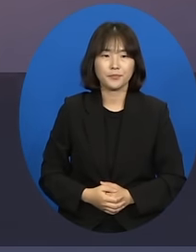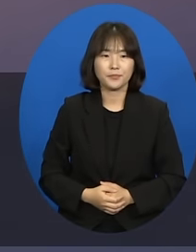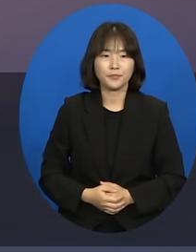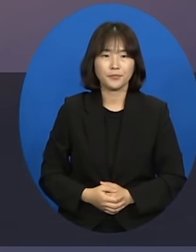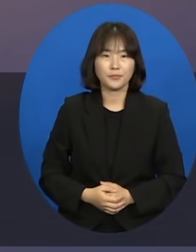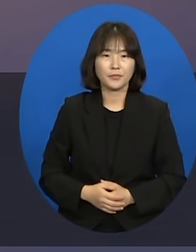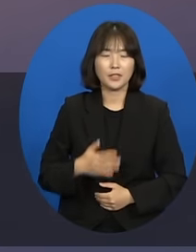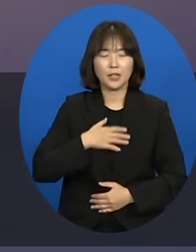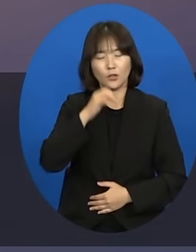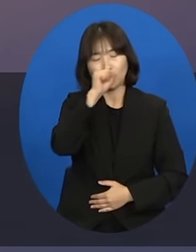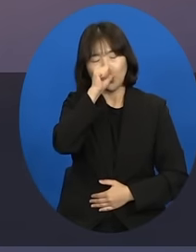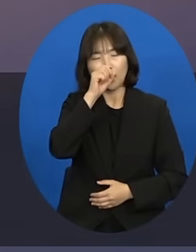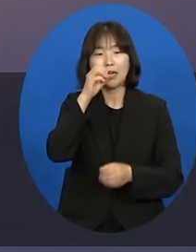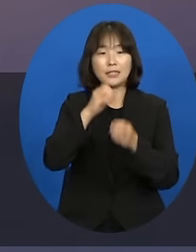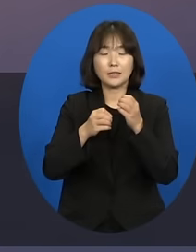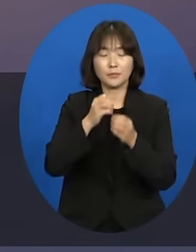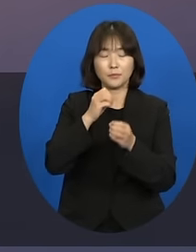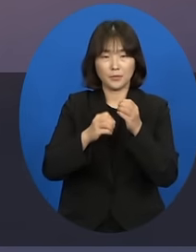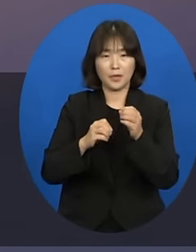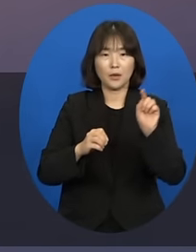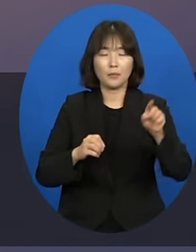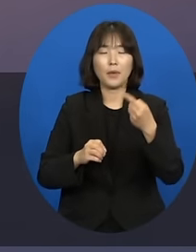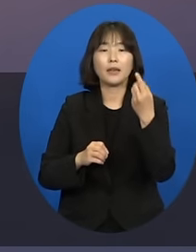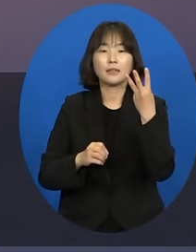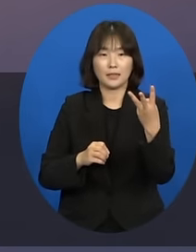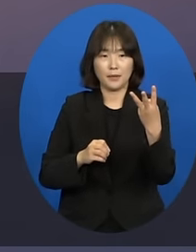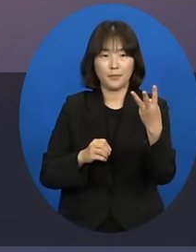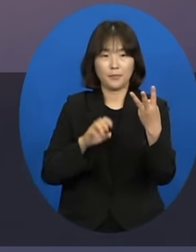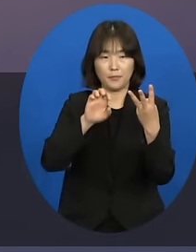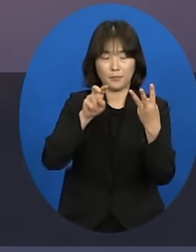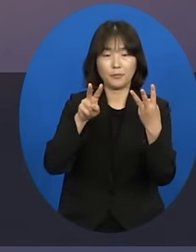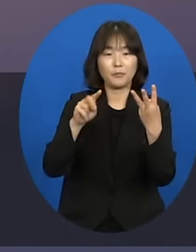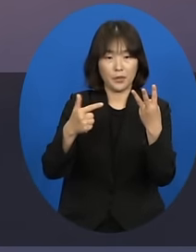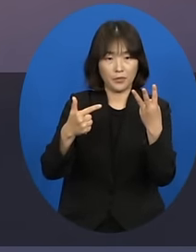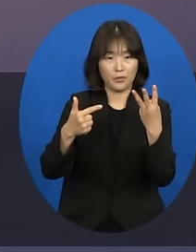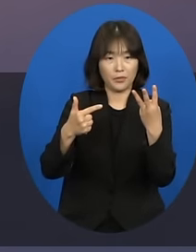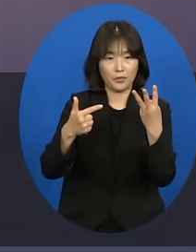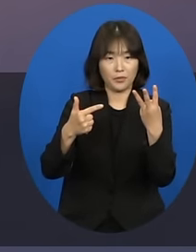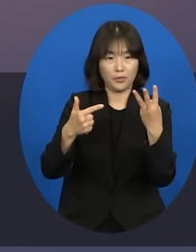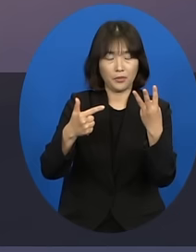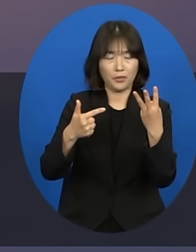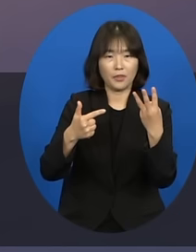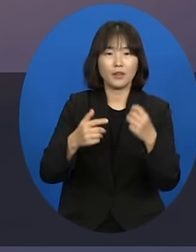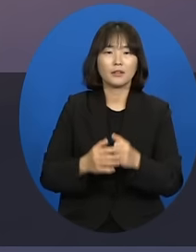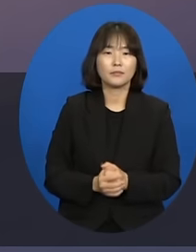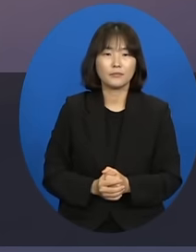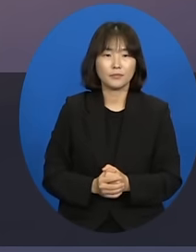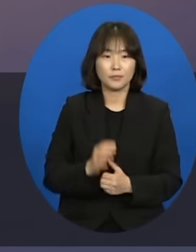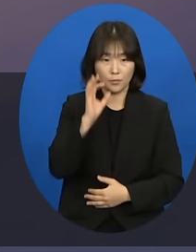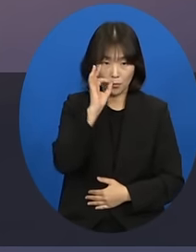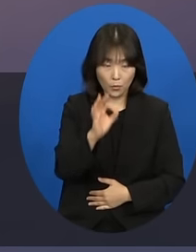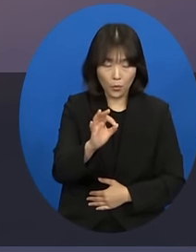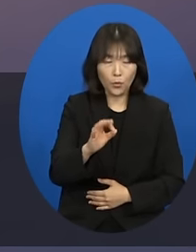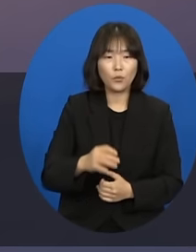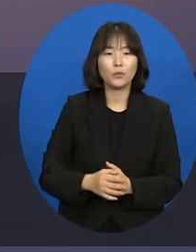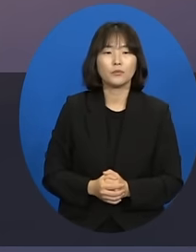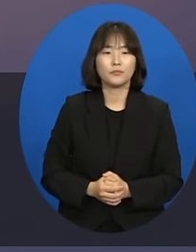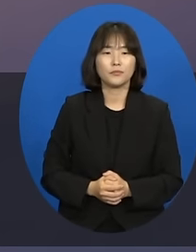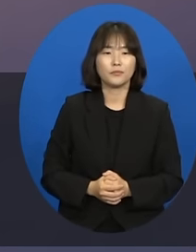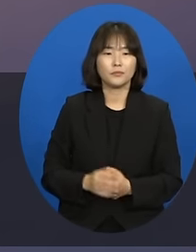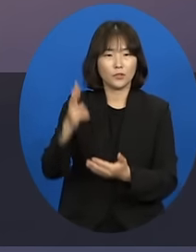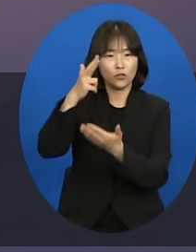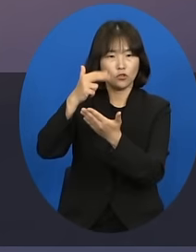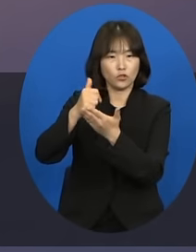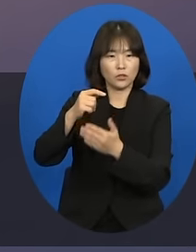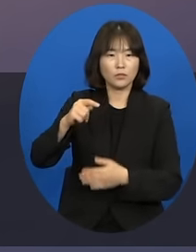또 제가 좋아하는 시편 103편, 뭐 많은 분들이 좋아하시는 시편이죠. 시편 103편에 보면 3절에